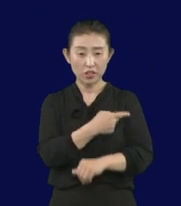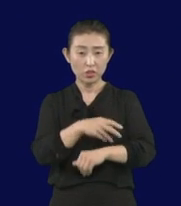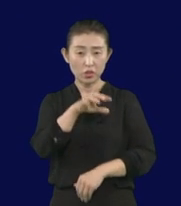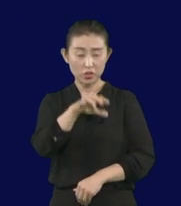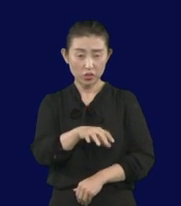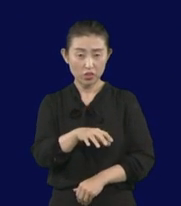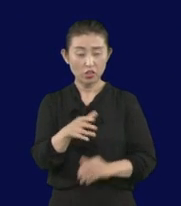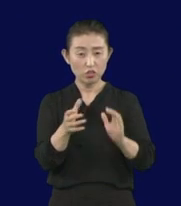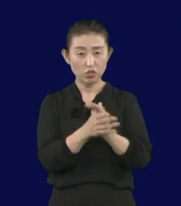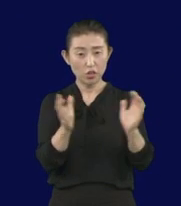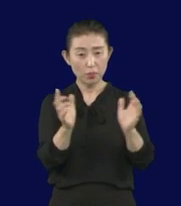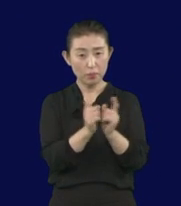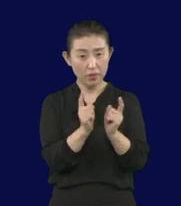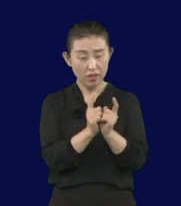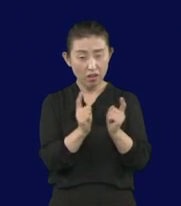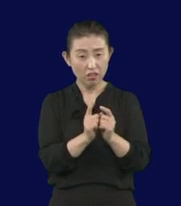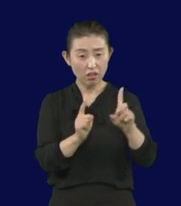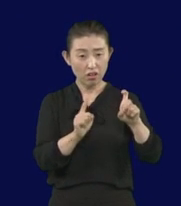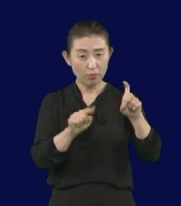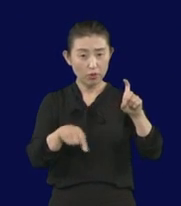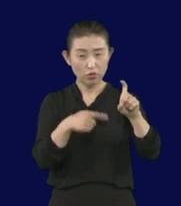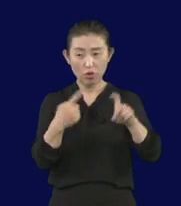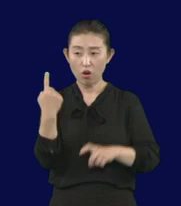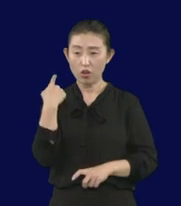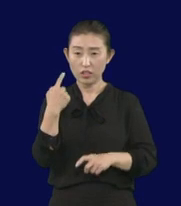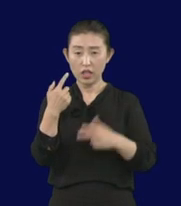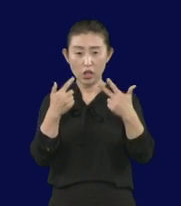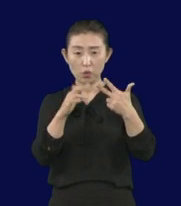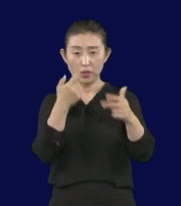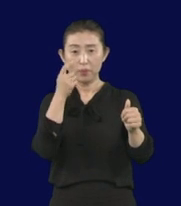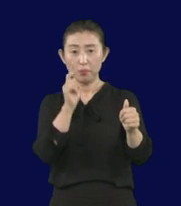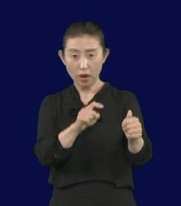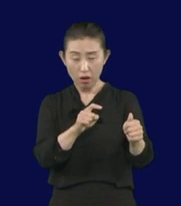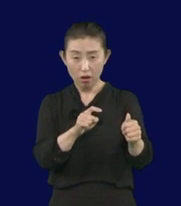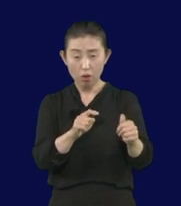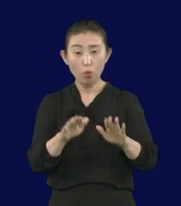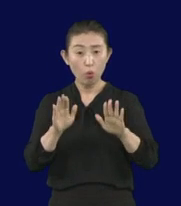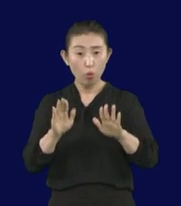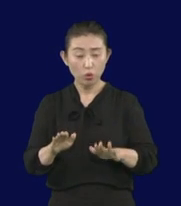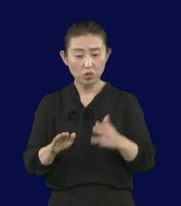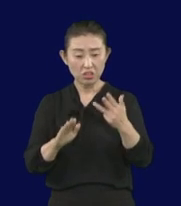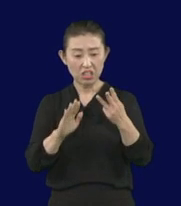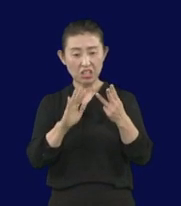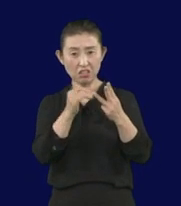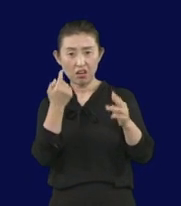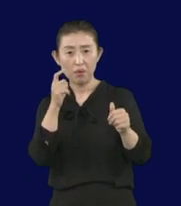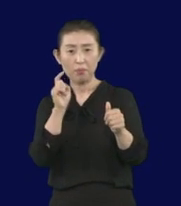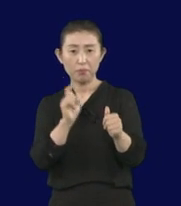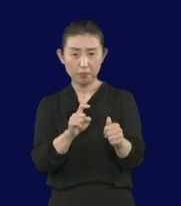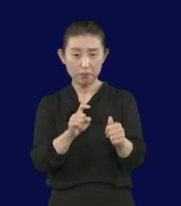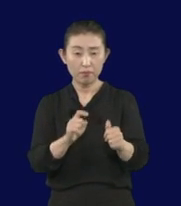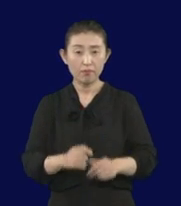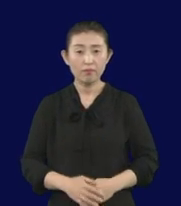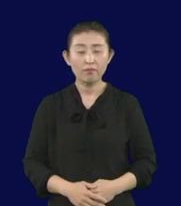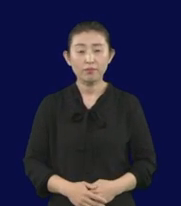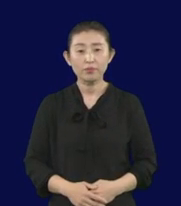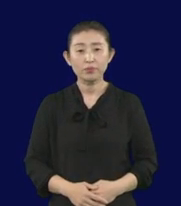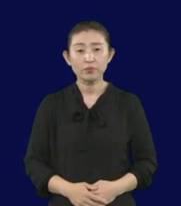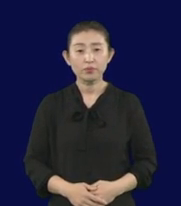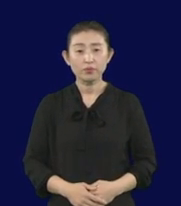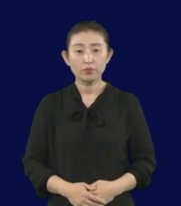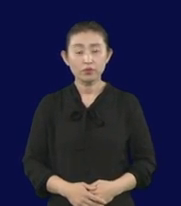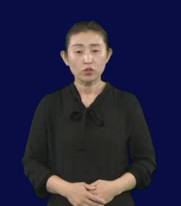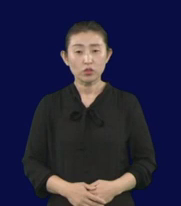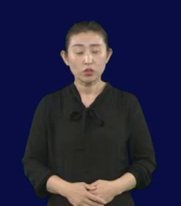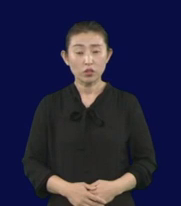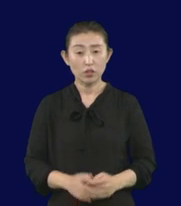해수욕장으로 친구 모임을 다녀온 11명 중 어제 7명이 확진 판정을 받았고 오늘은 3명이 추가로 양성 반응이 나왔습니다.